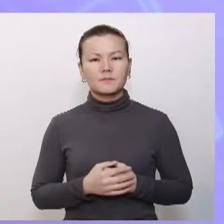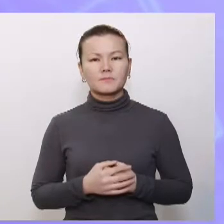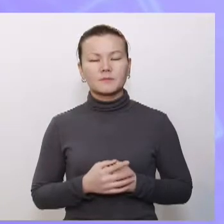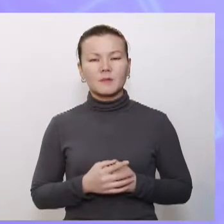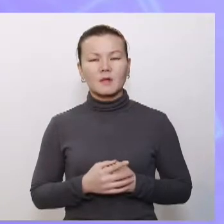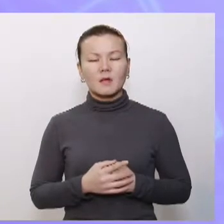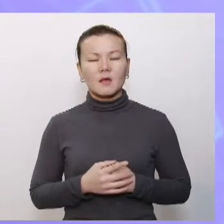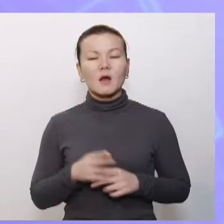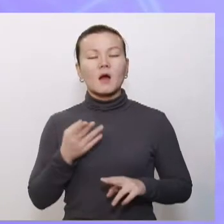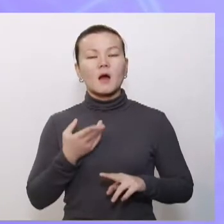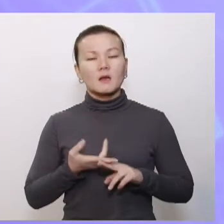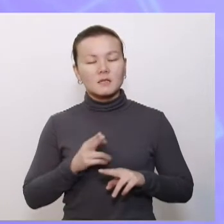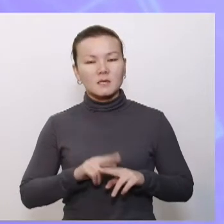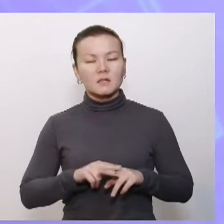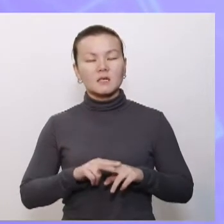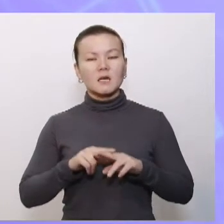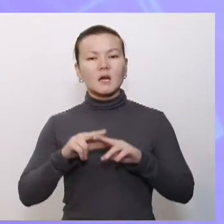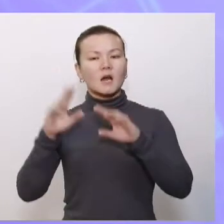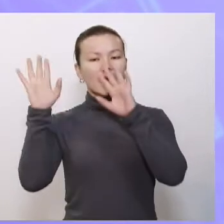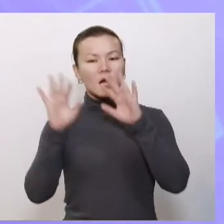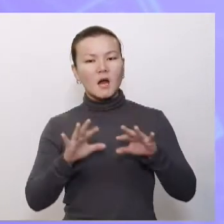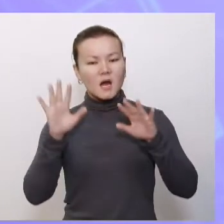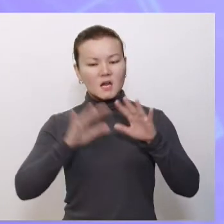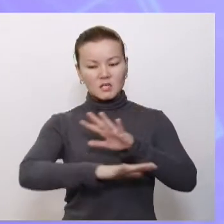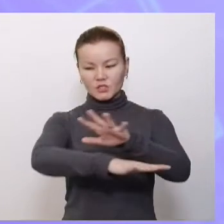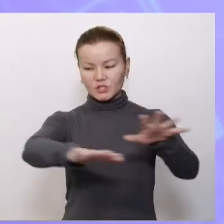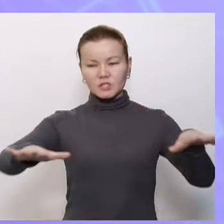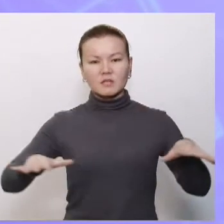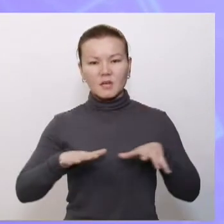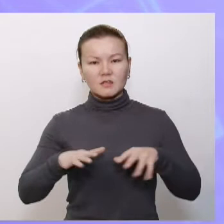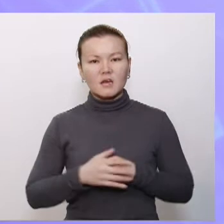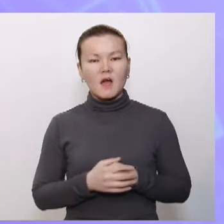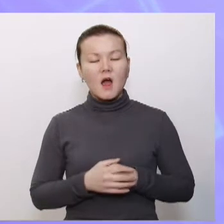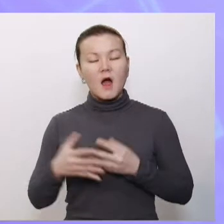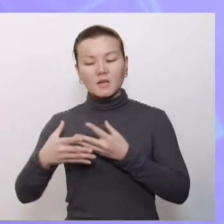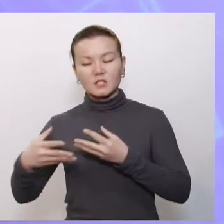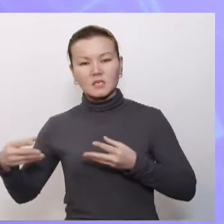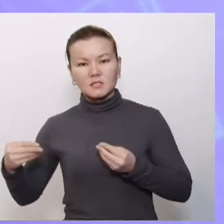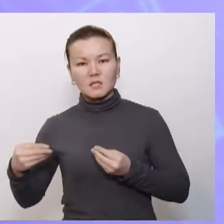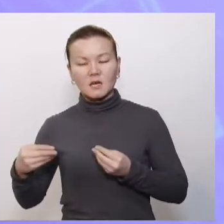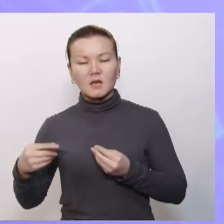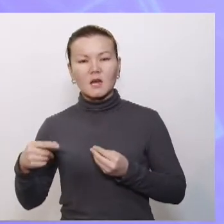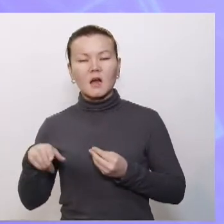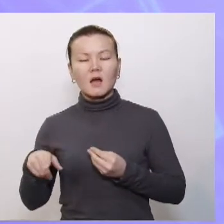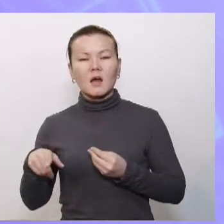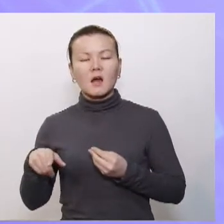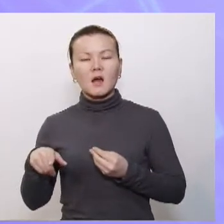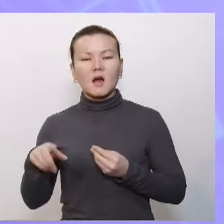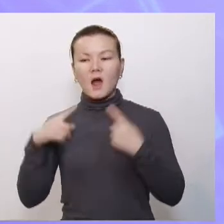Анткени балдар кар жатат да кышында, э? Ал эми жазында айлана ар түстүү болот.